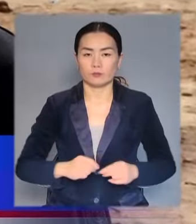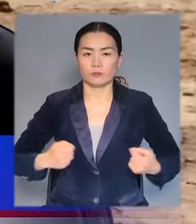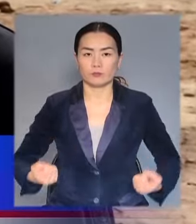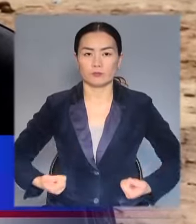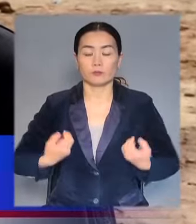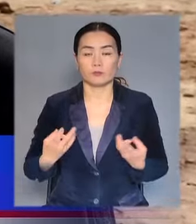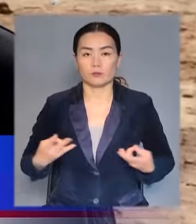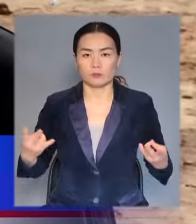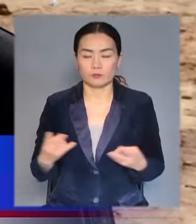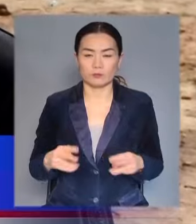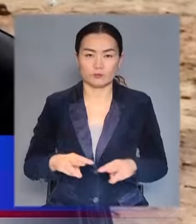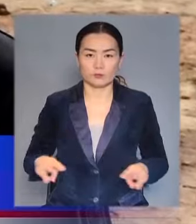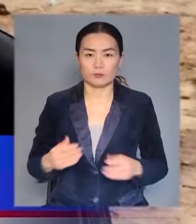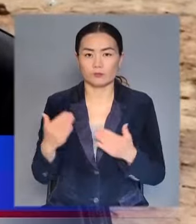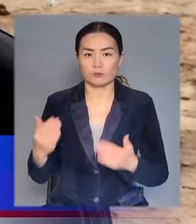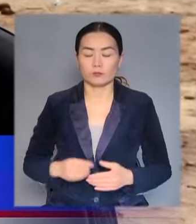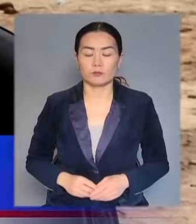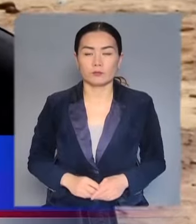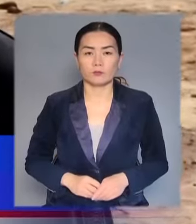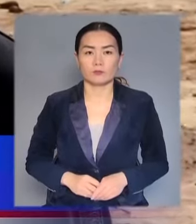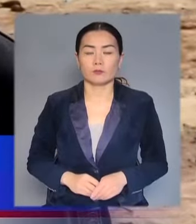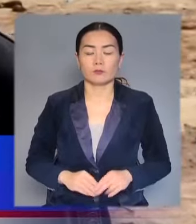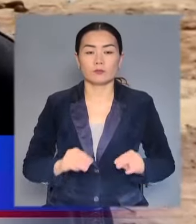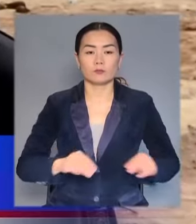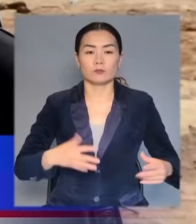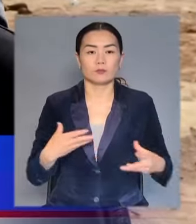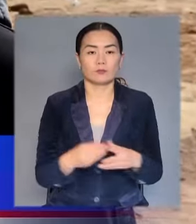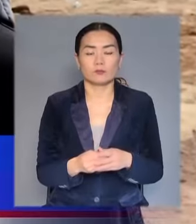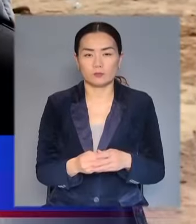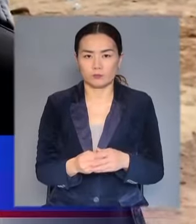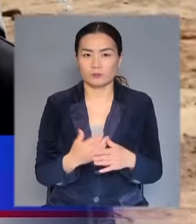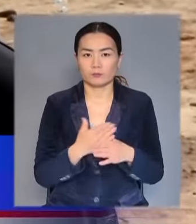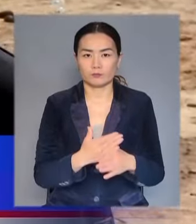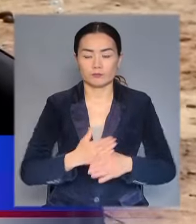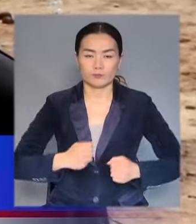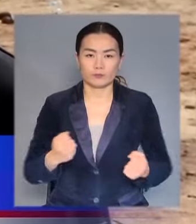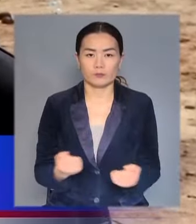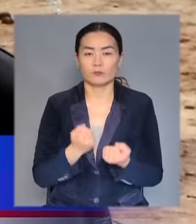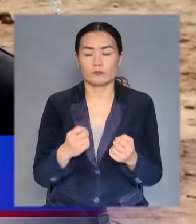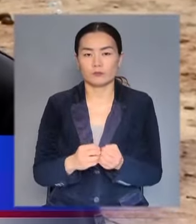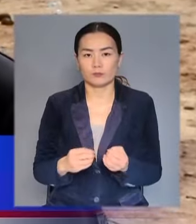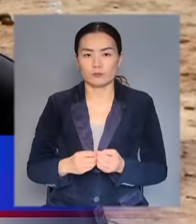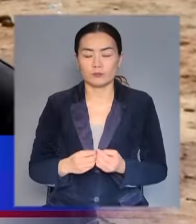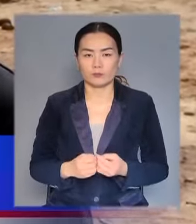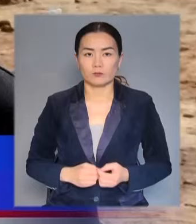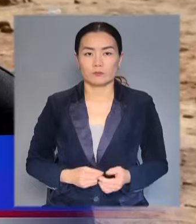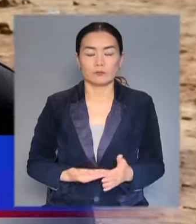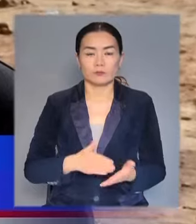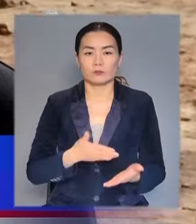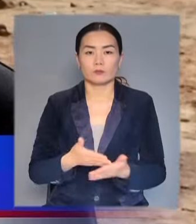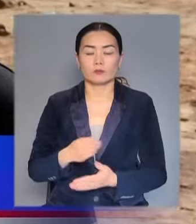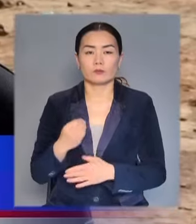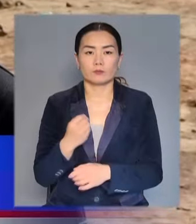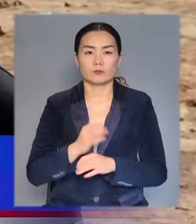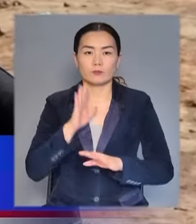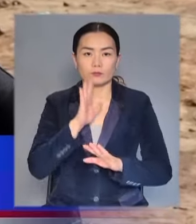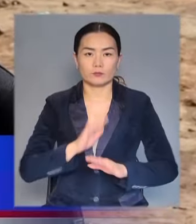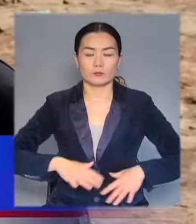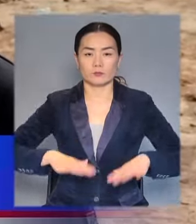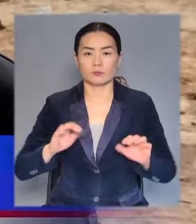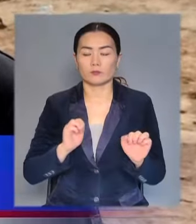қолдау, министрліктің ұстаздармен бір екендігін және қолға күрек алып, осы мына